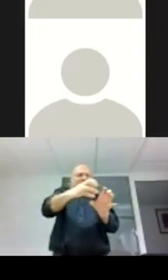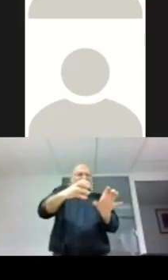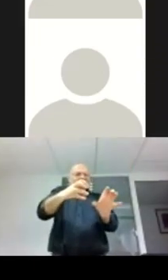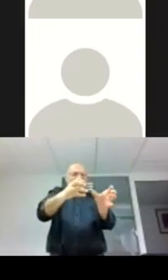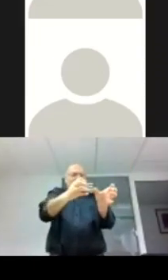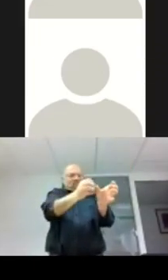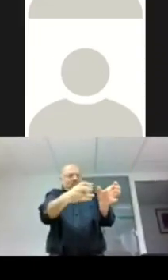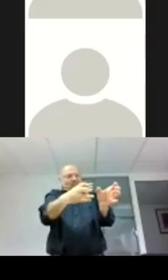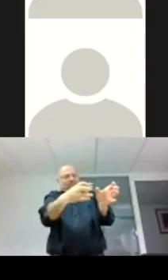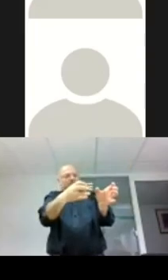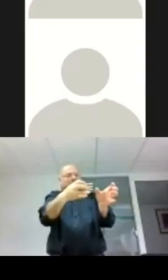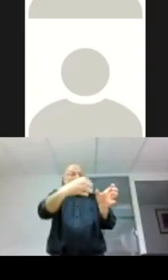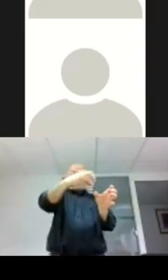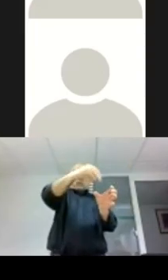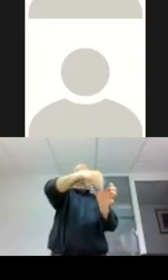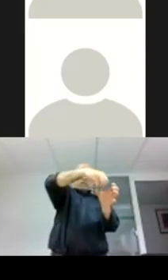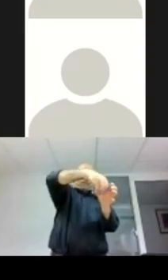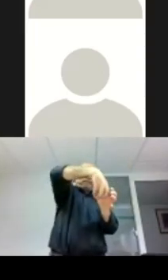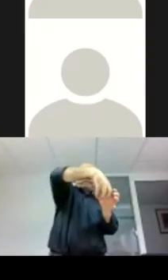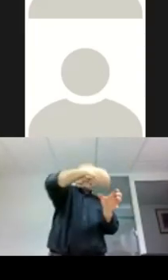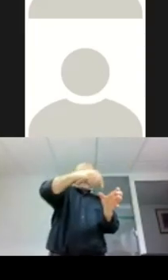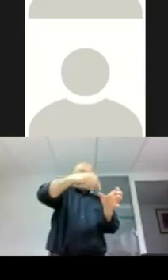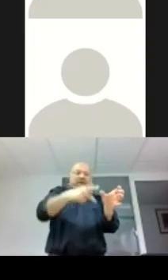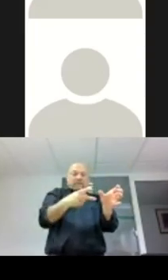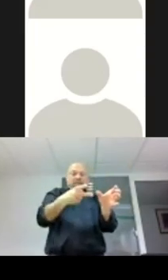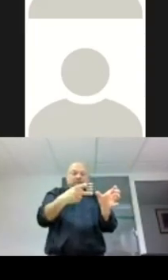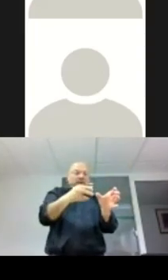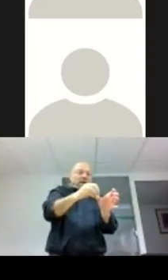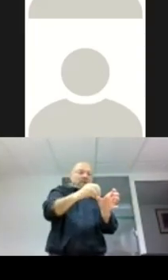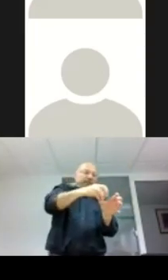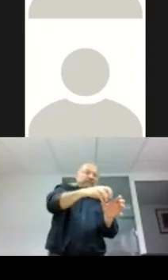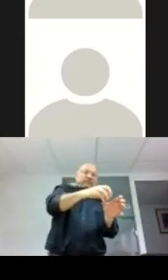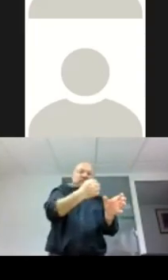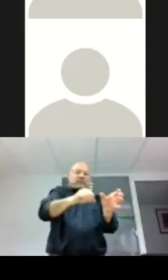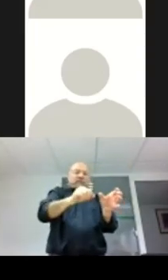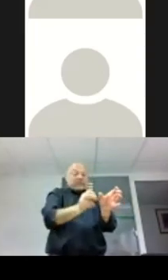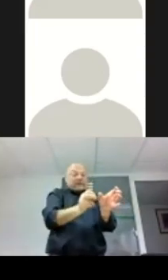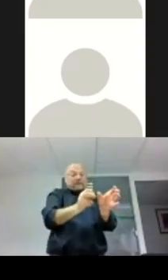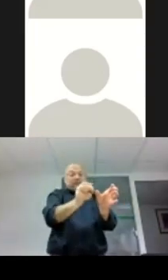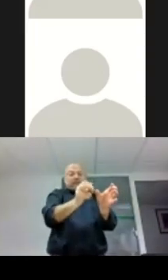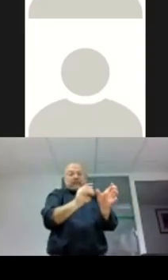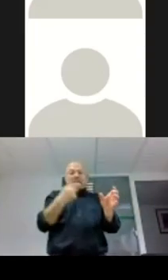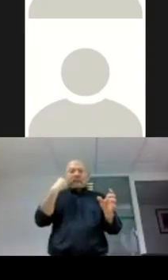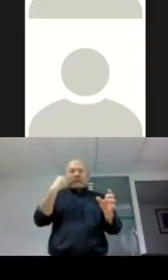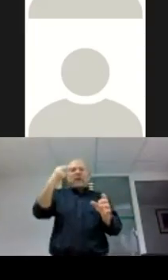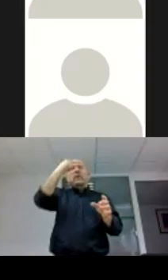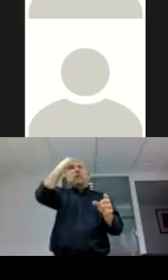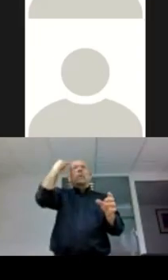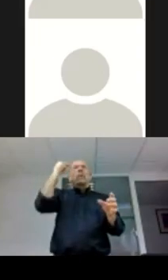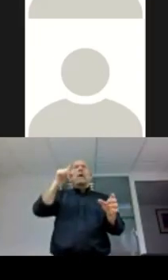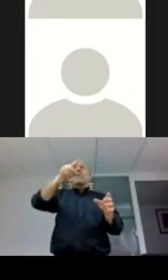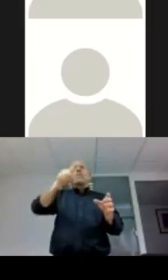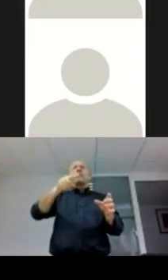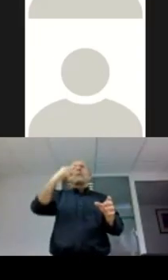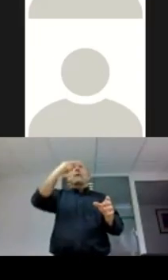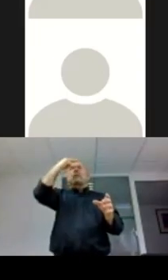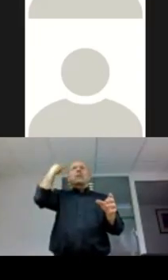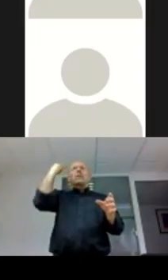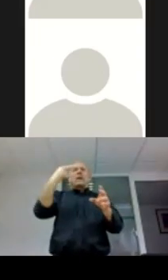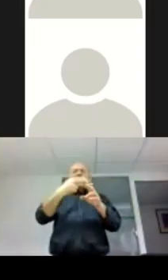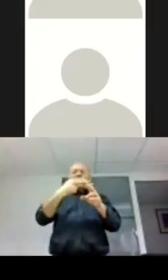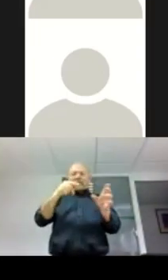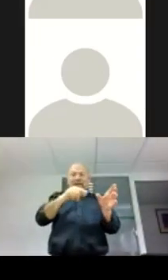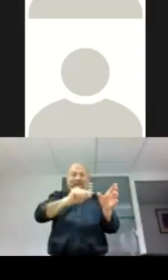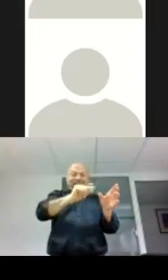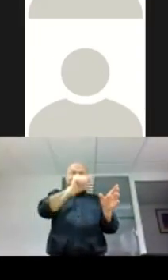suffisamment profonde, infiltrante, et bien souvent, les cellules qui sont tumorales commencent par envahir ces petits ganglions qu'on voit